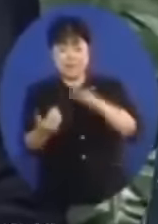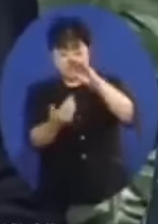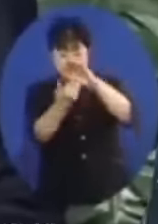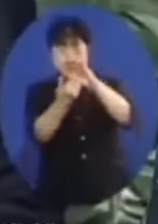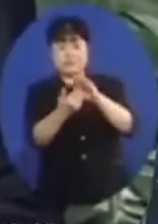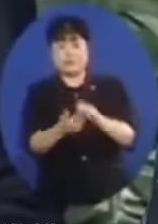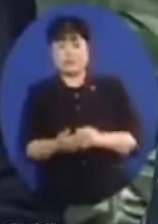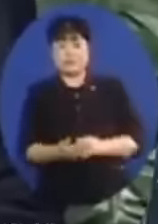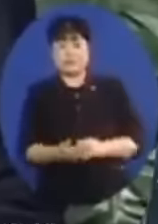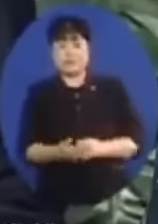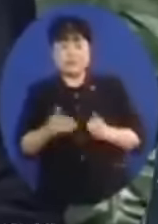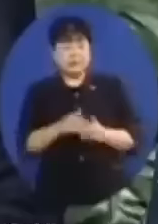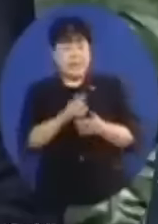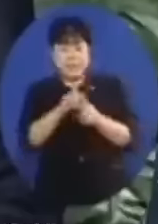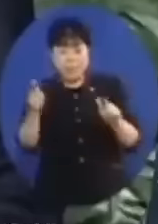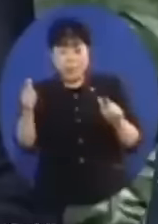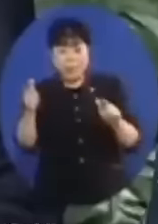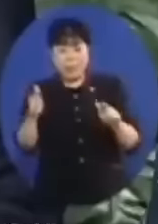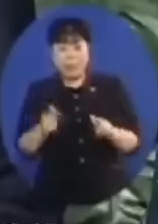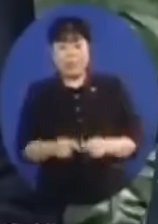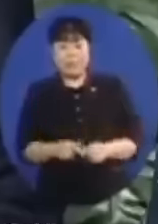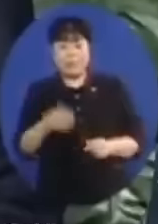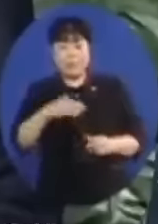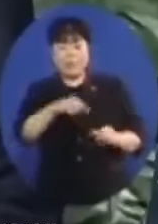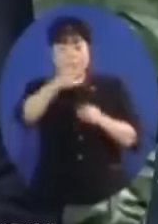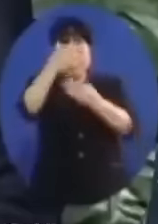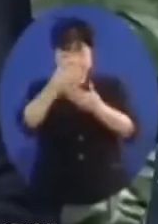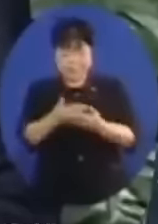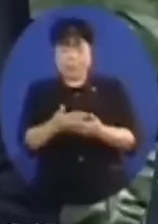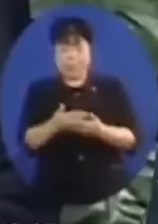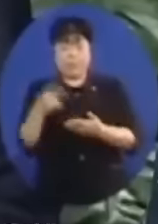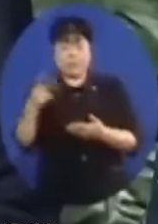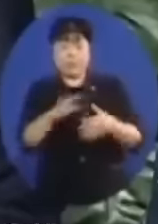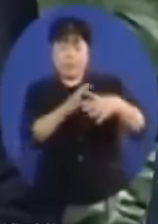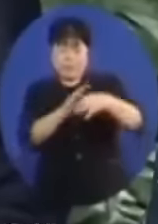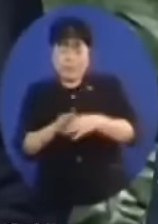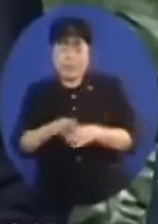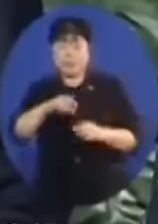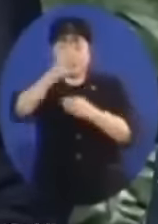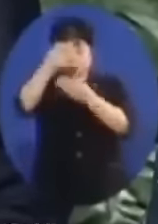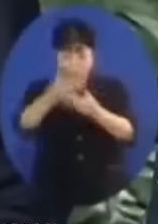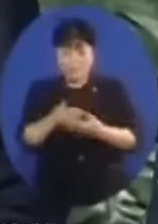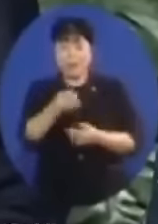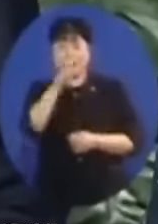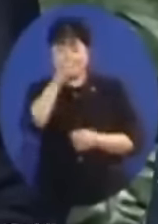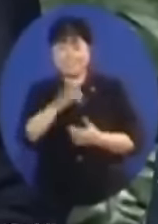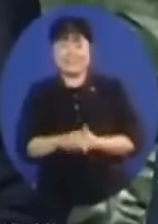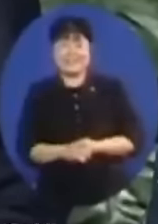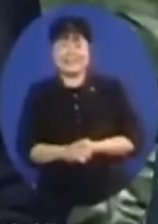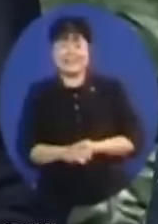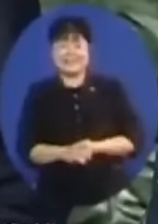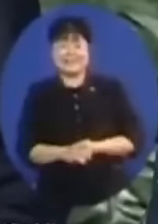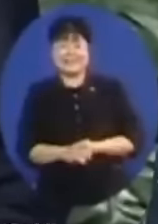이루어지고 난 다음 잃어버리는 것이 아닙니다. 내가 구원을 받았고 또 계속 구원을 받는 것입니다.